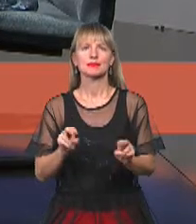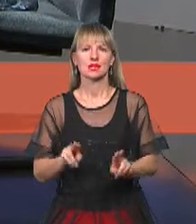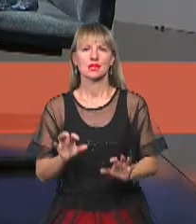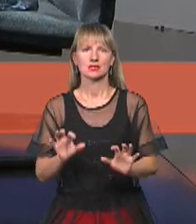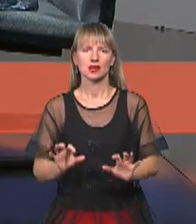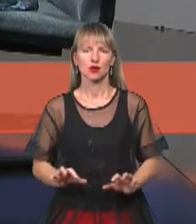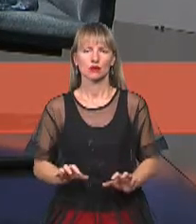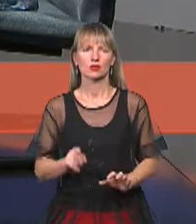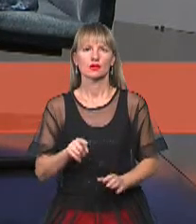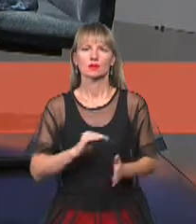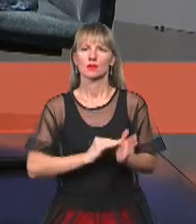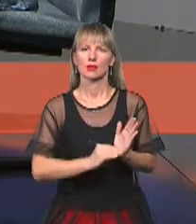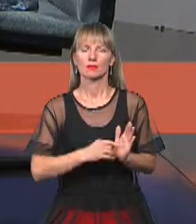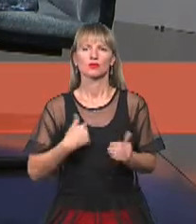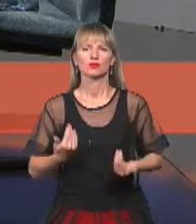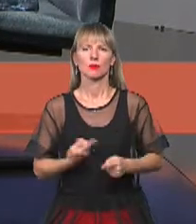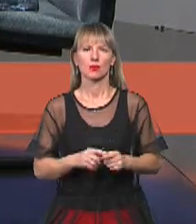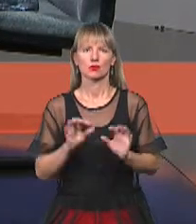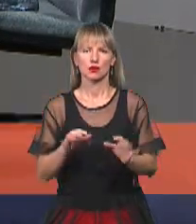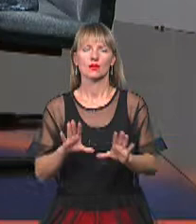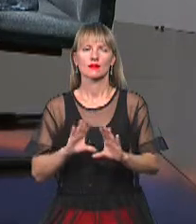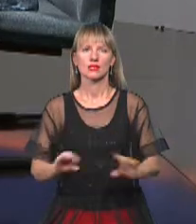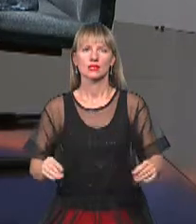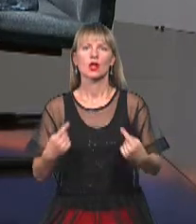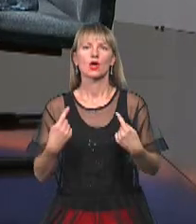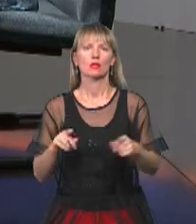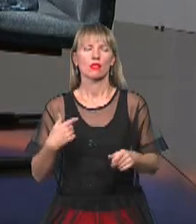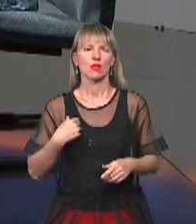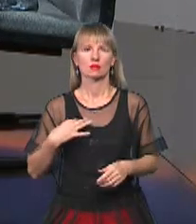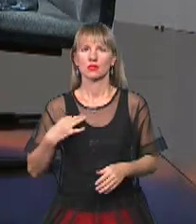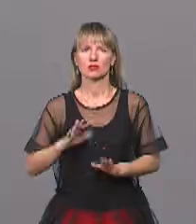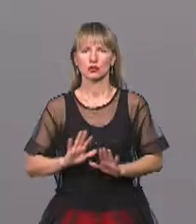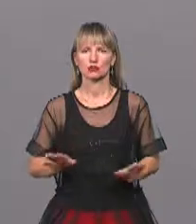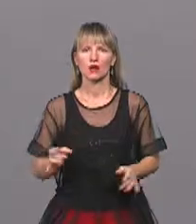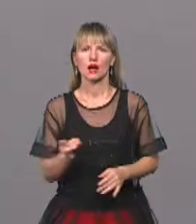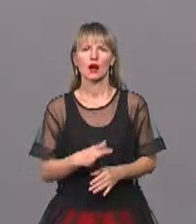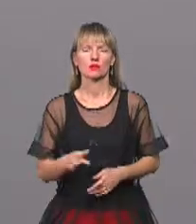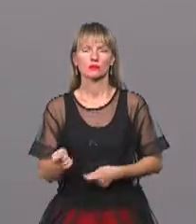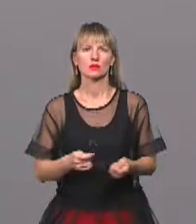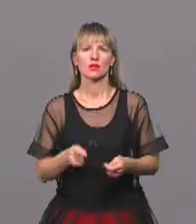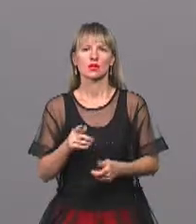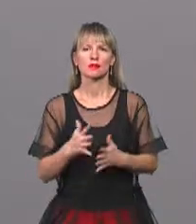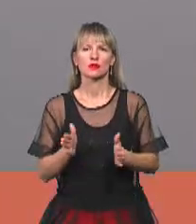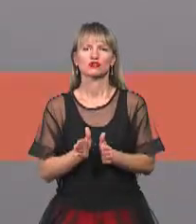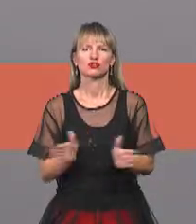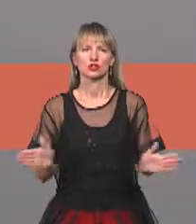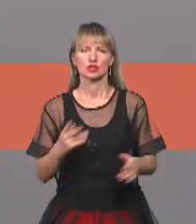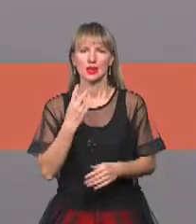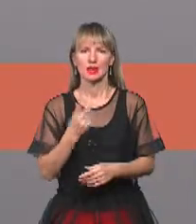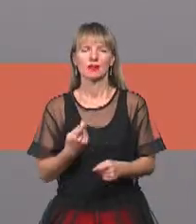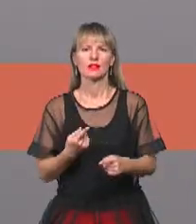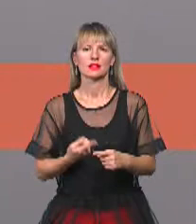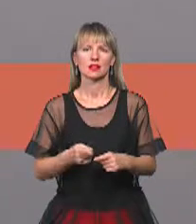от, і ОСМД трактує, що от ми живемо по цьому закону і все, а все інше нас не стосується. Районна адміністрація, вона більш ширше дивиться на